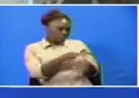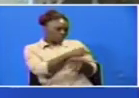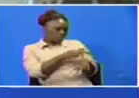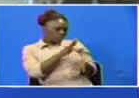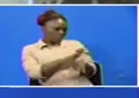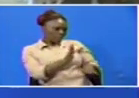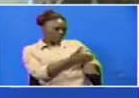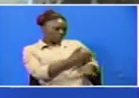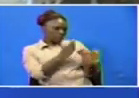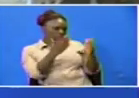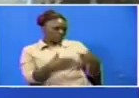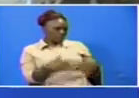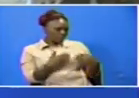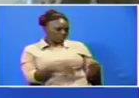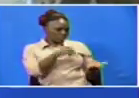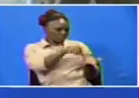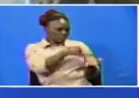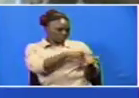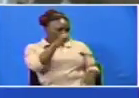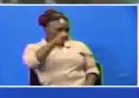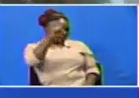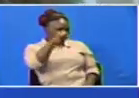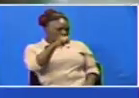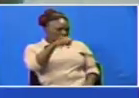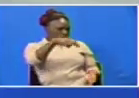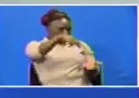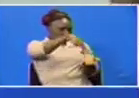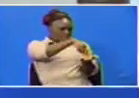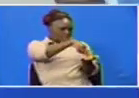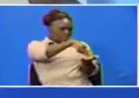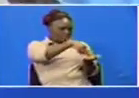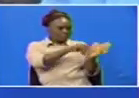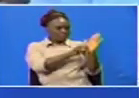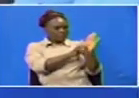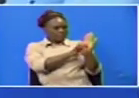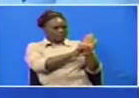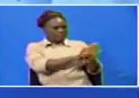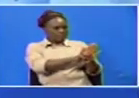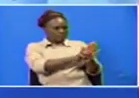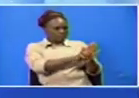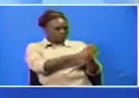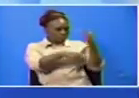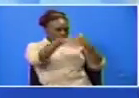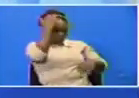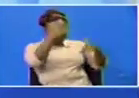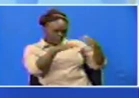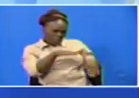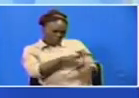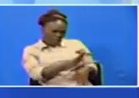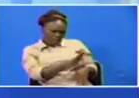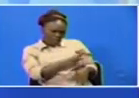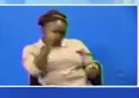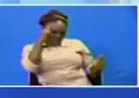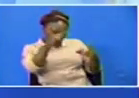tumeona baadhi ya wasanii wakijiingiza katika siasa, wakichukua viti vya ubunge. Tunamtaja kama Professor J kwa mfano. Labda wewe mwenyewe